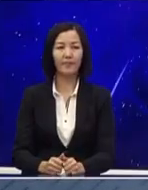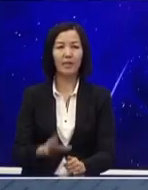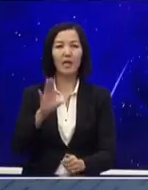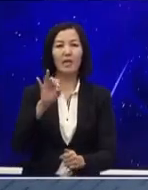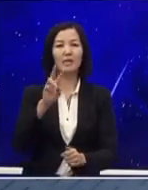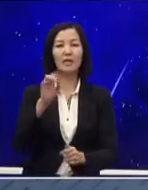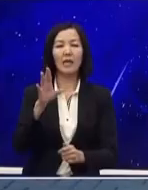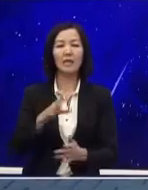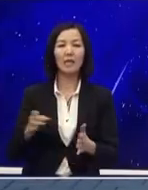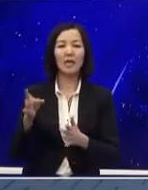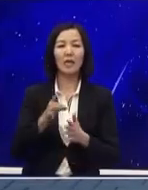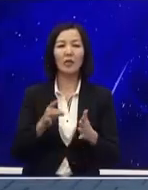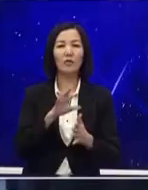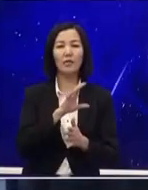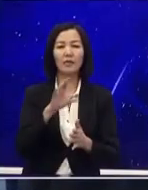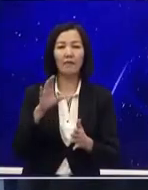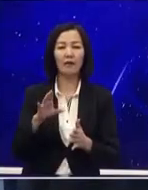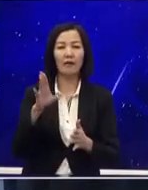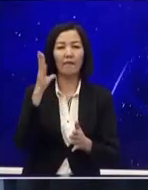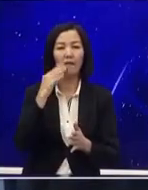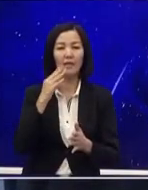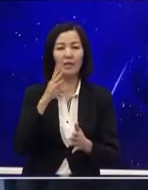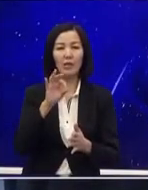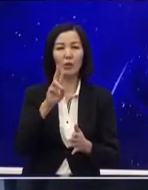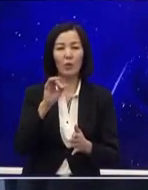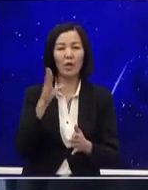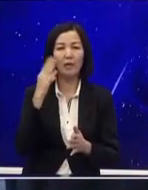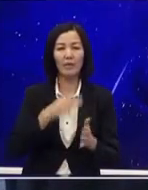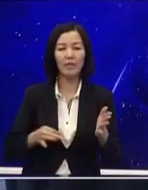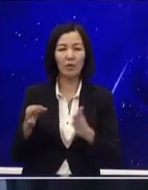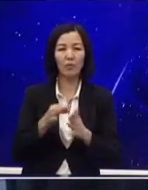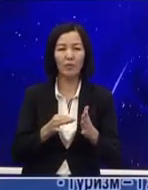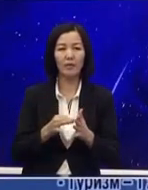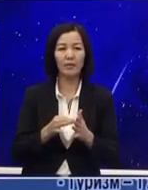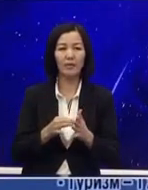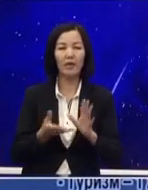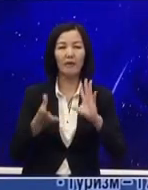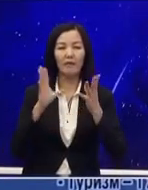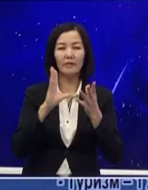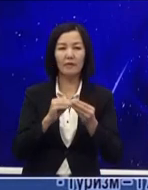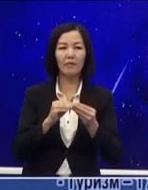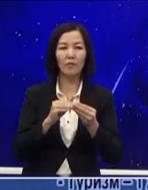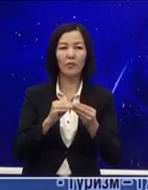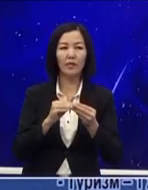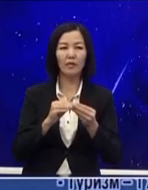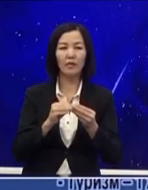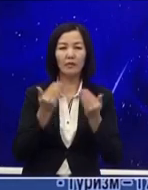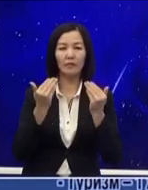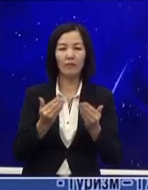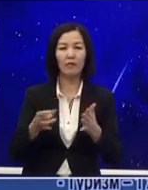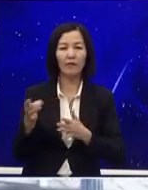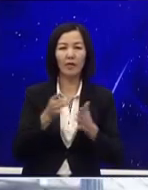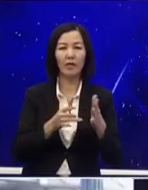Сарканский район расположен на северо-востоке Алматинской области, занимает около 25 тысяч квадратных километров площади. Всего в